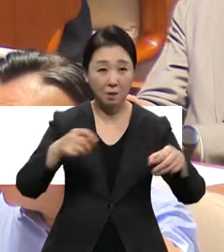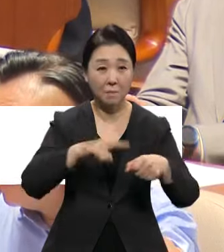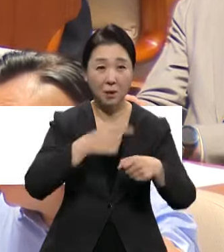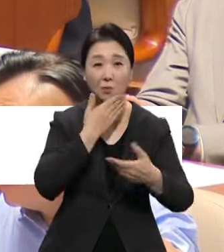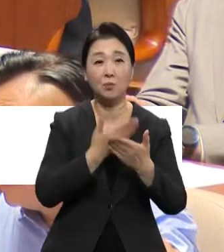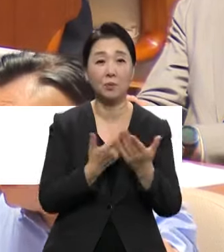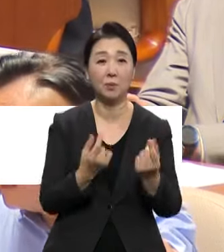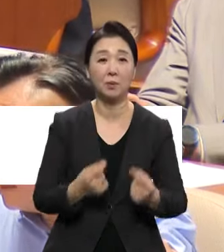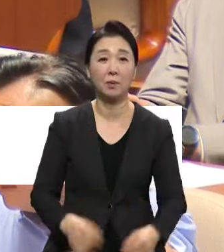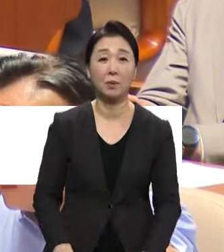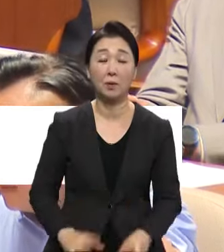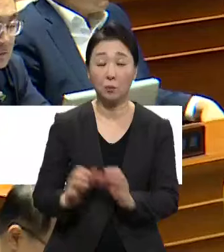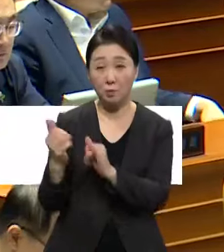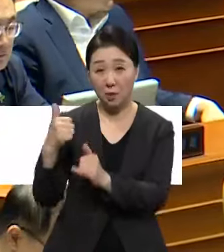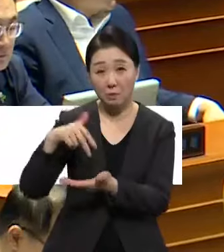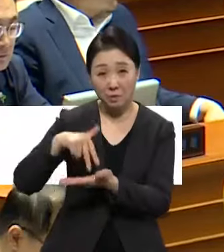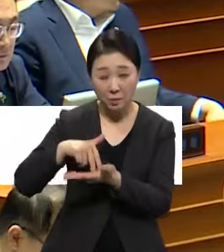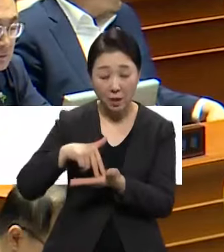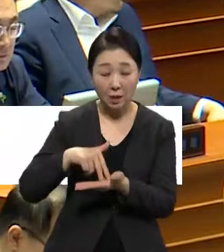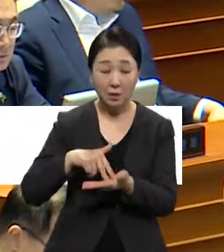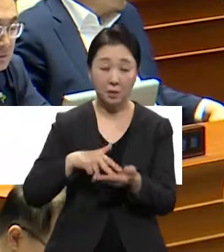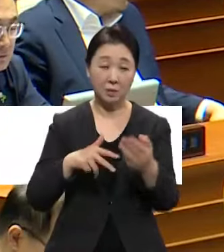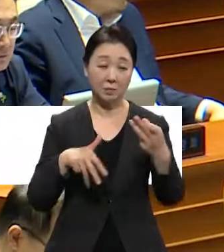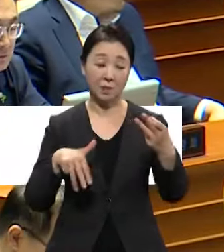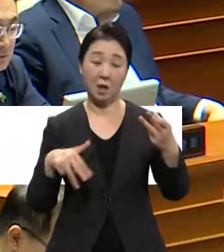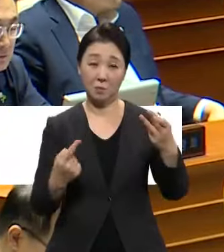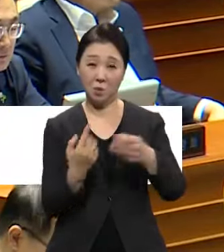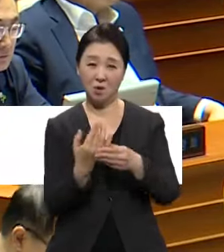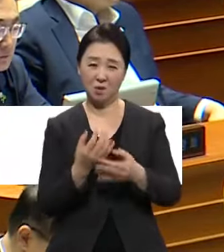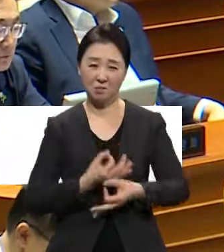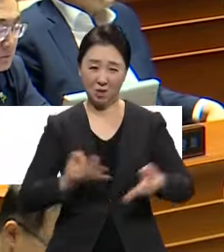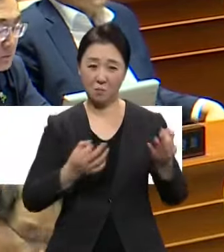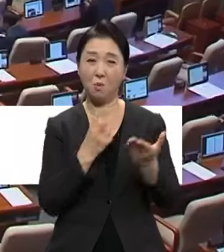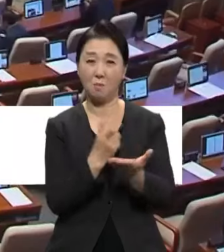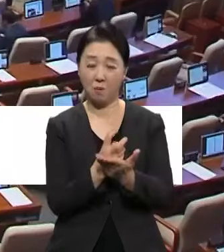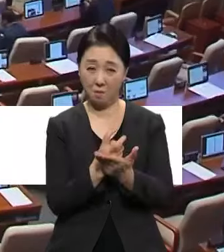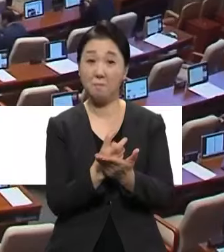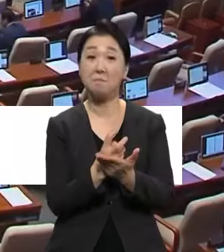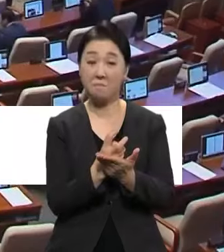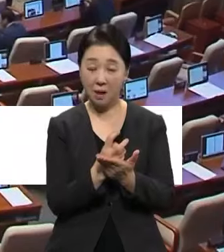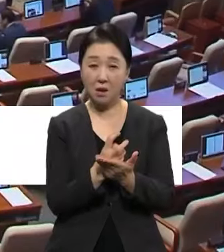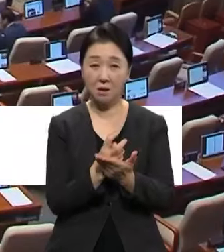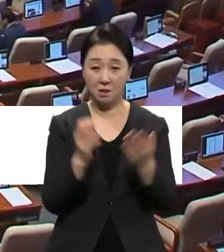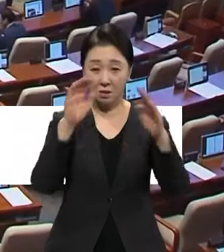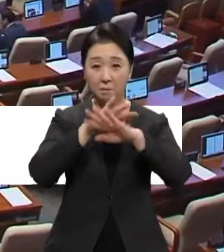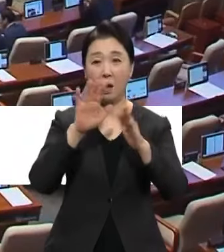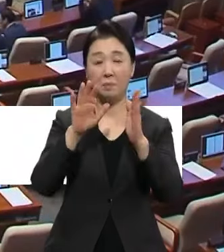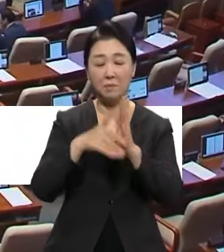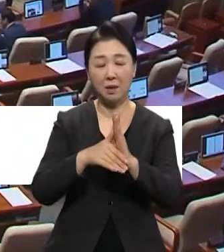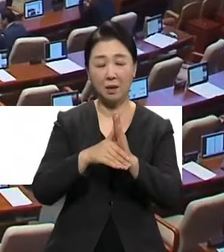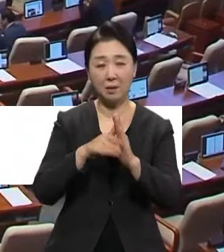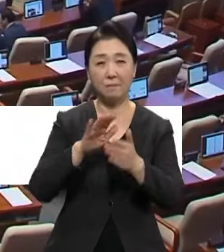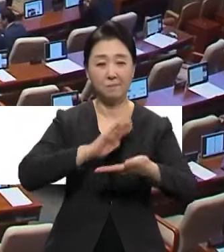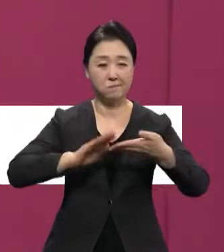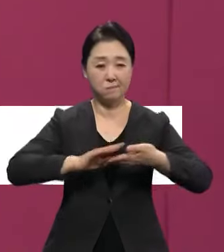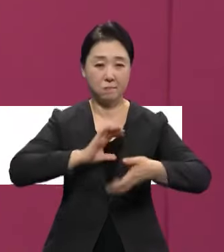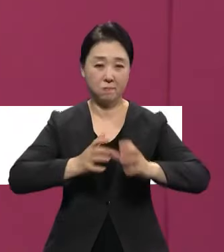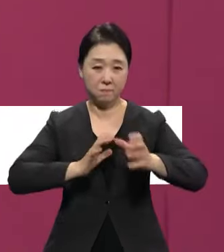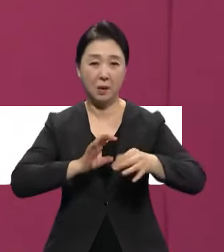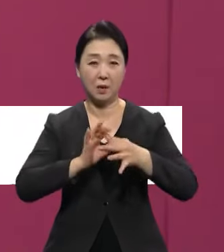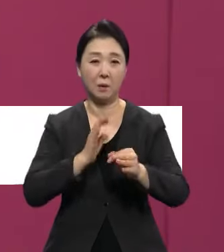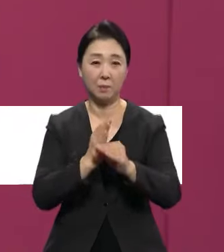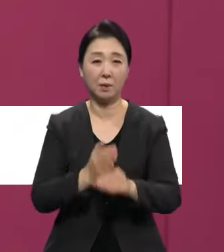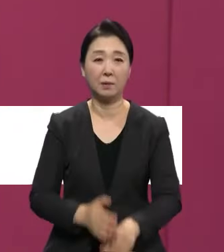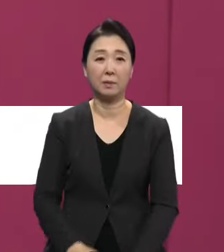핵심입니다. 국민의힘은 이를 13조 원 현금 살포법으로 규정하고 밤사이 필리버스터 무제한 토론을 진행